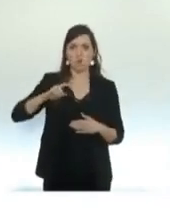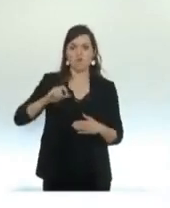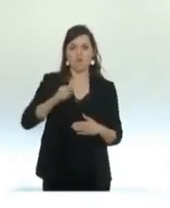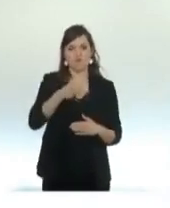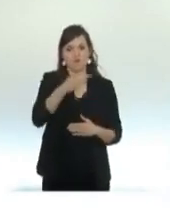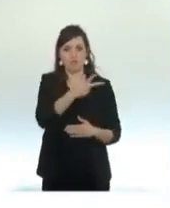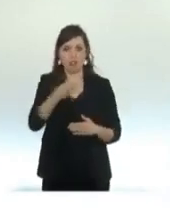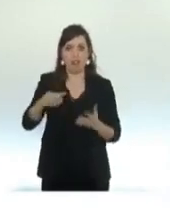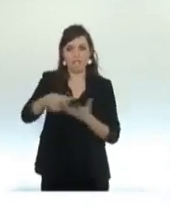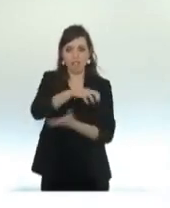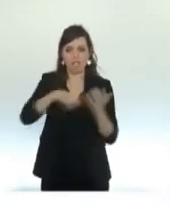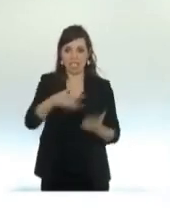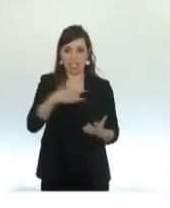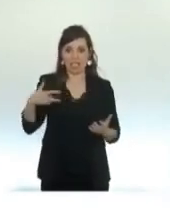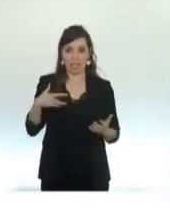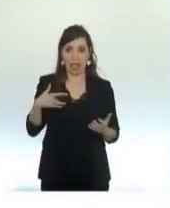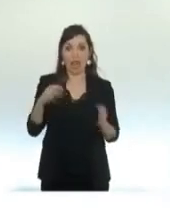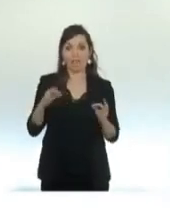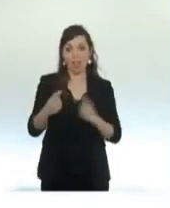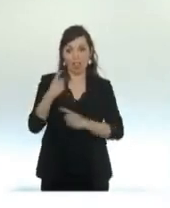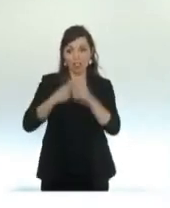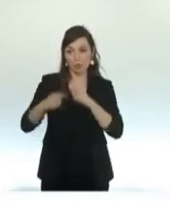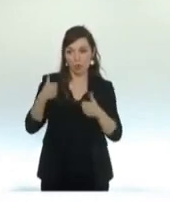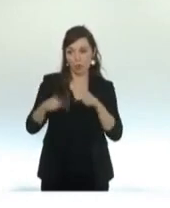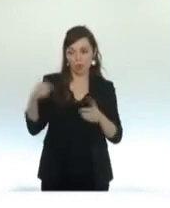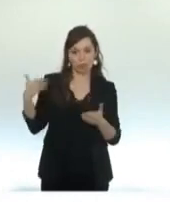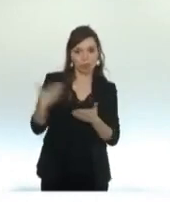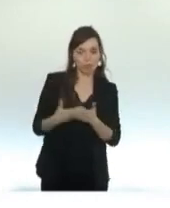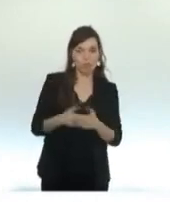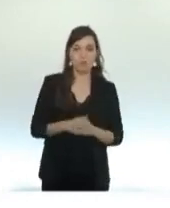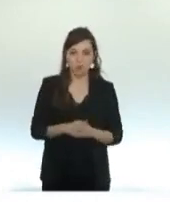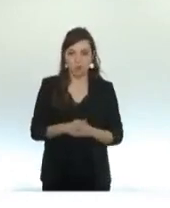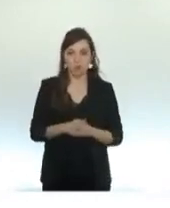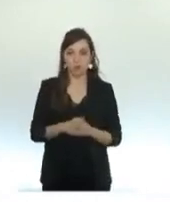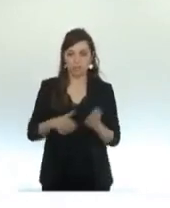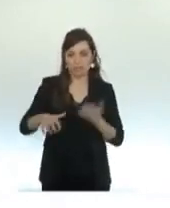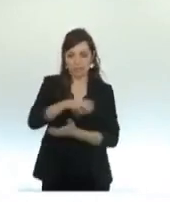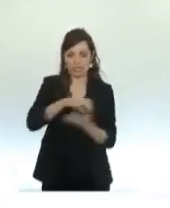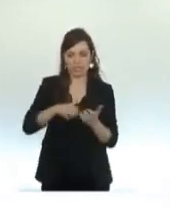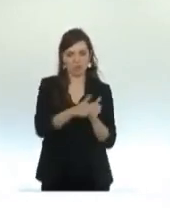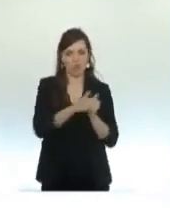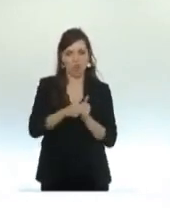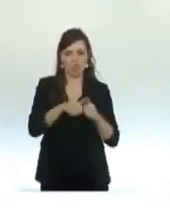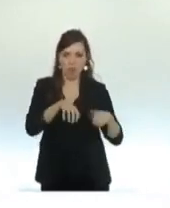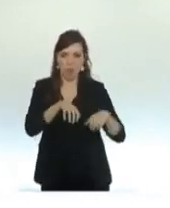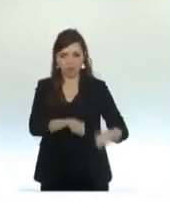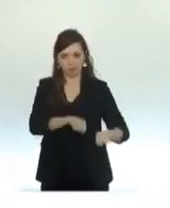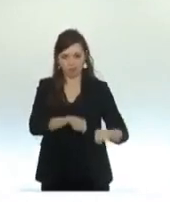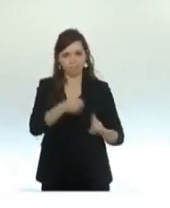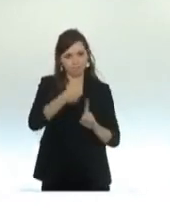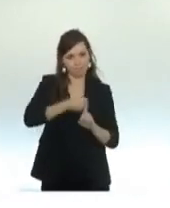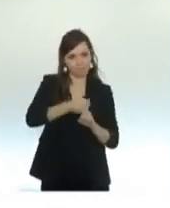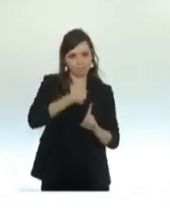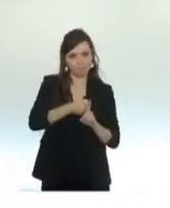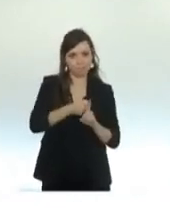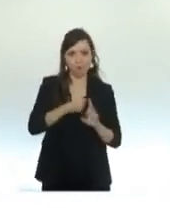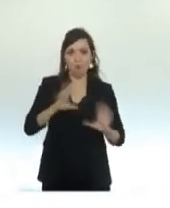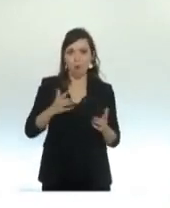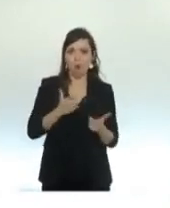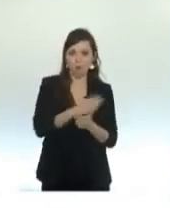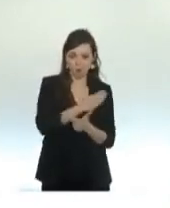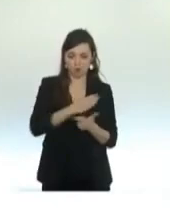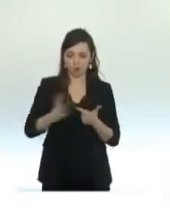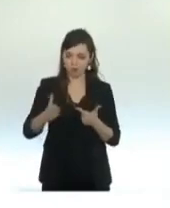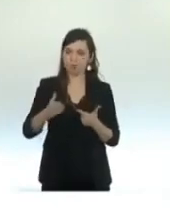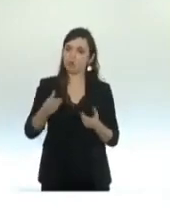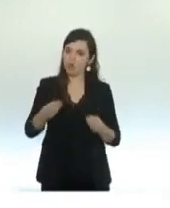4,05 % de première injection et pas à 4,8 %. mais le petit tour de pass-p avec les moins 18 ans a certainement fait gonfler